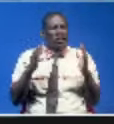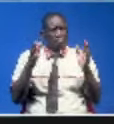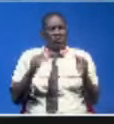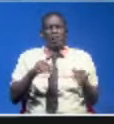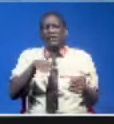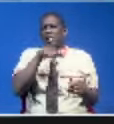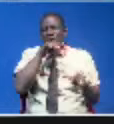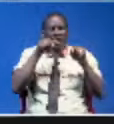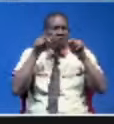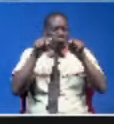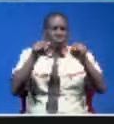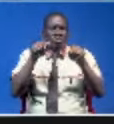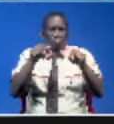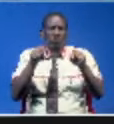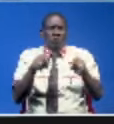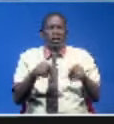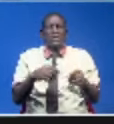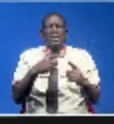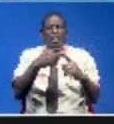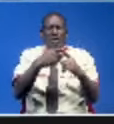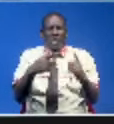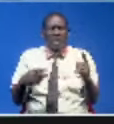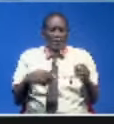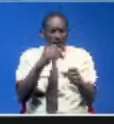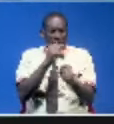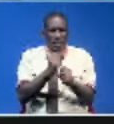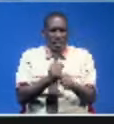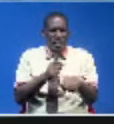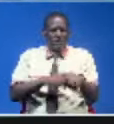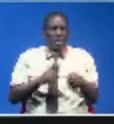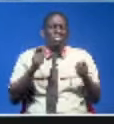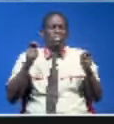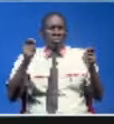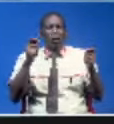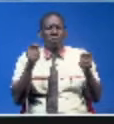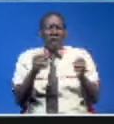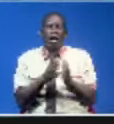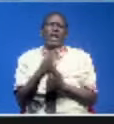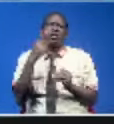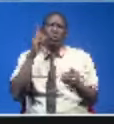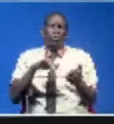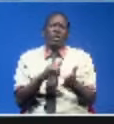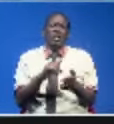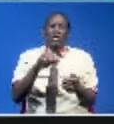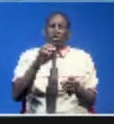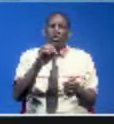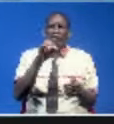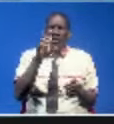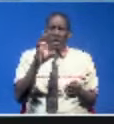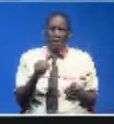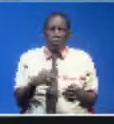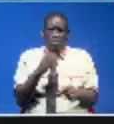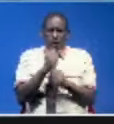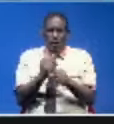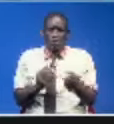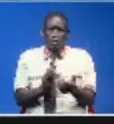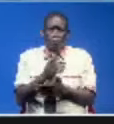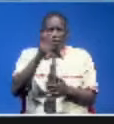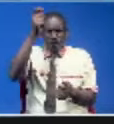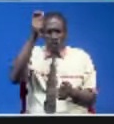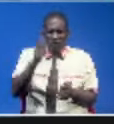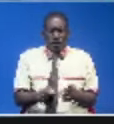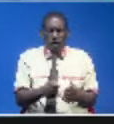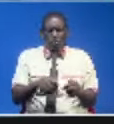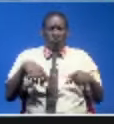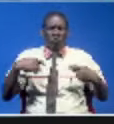alikashifu vikali maauji yaliyotekelezwa wakati wa maandamano na kusema kwamba ODM itahakikisha kwamba haki za